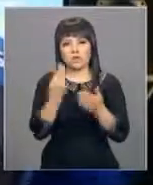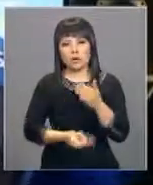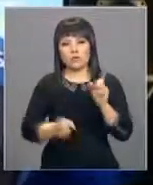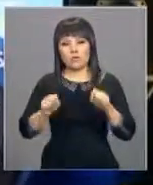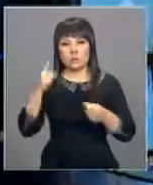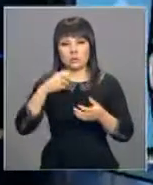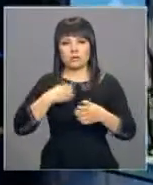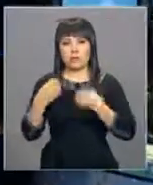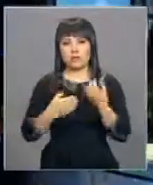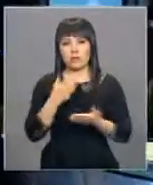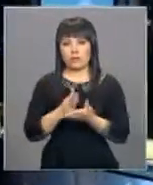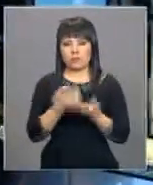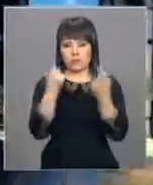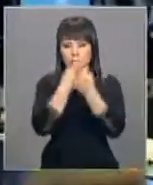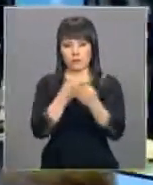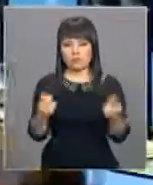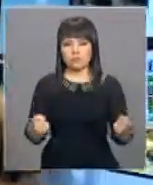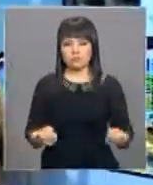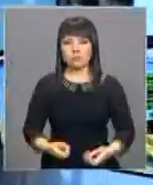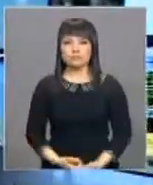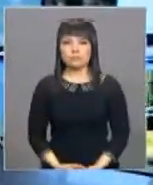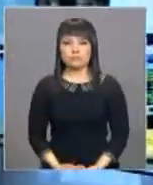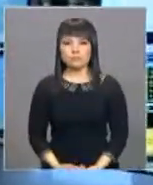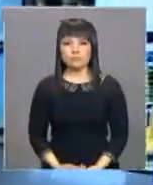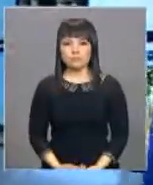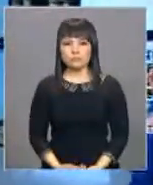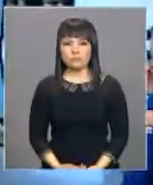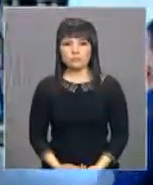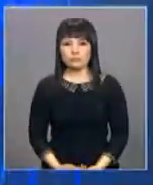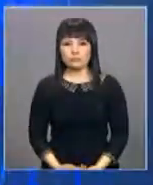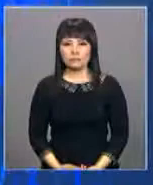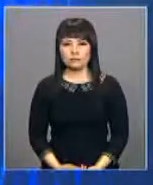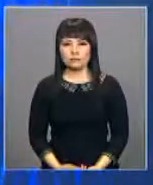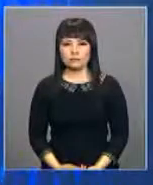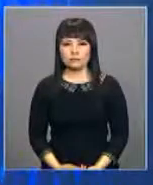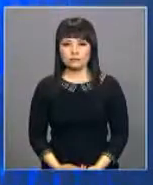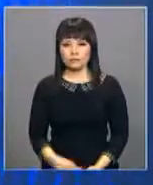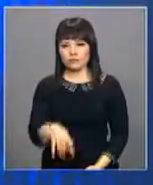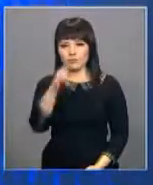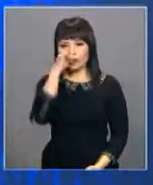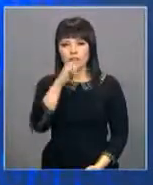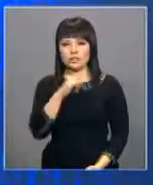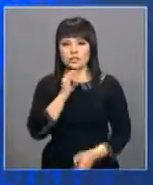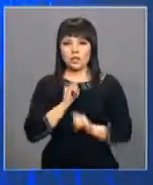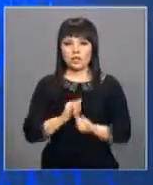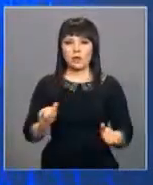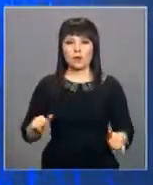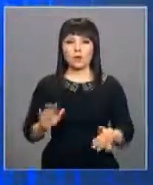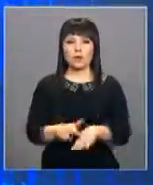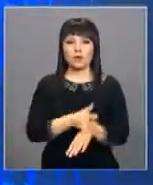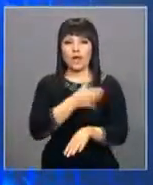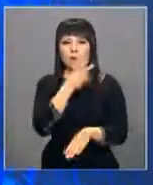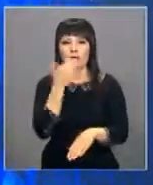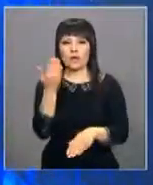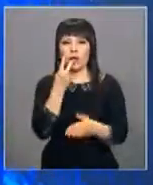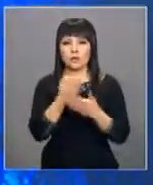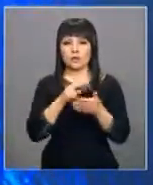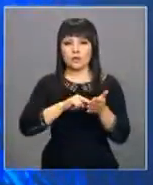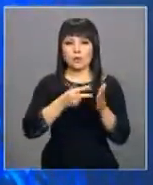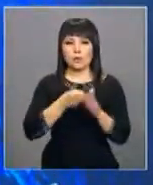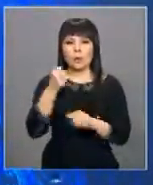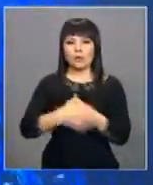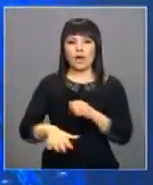ұшырауы мүмкін. Арайлым Жақсылыққызы, Диана Алишева. Қазақстан дамудың ұзақ мерзімді жобасын айқындаған